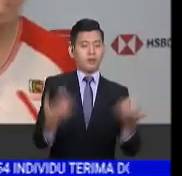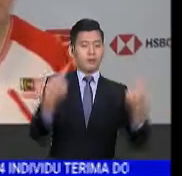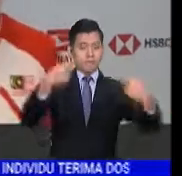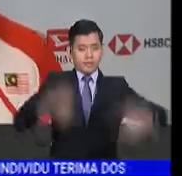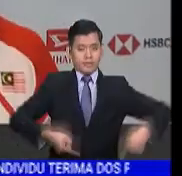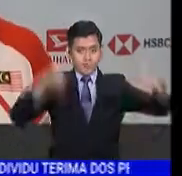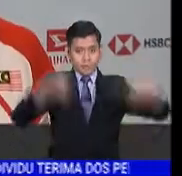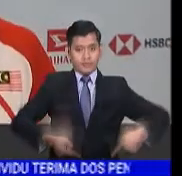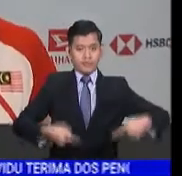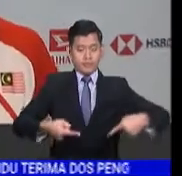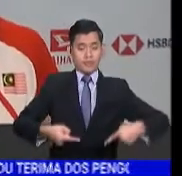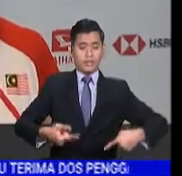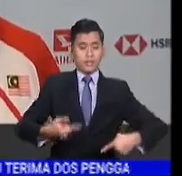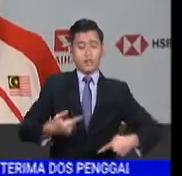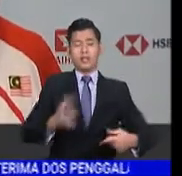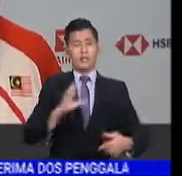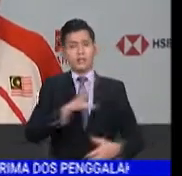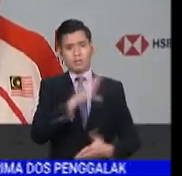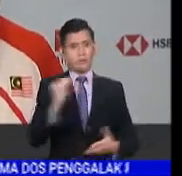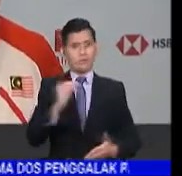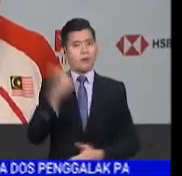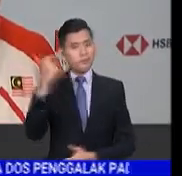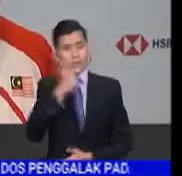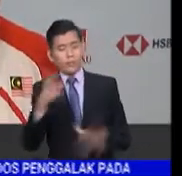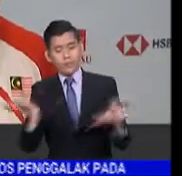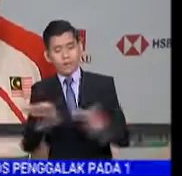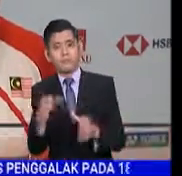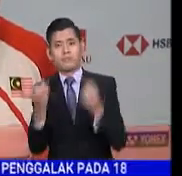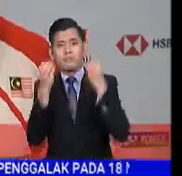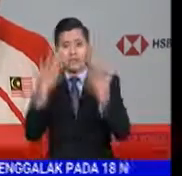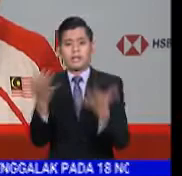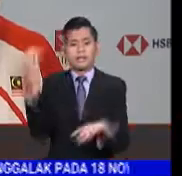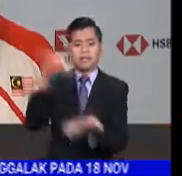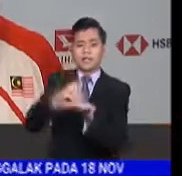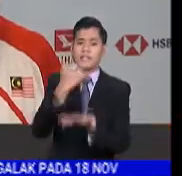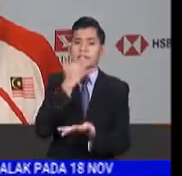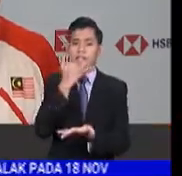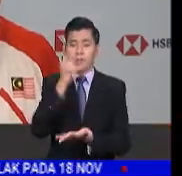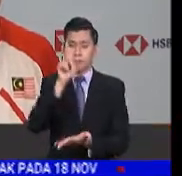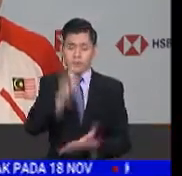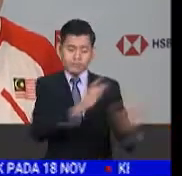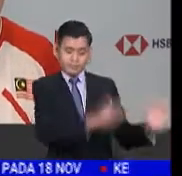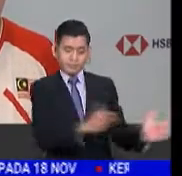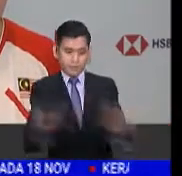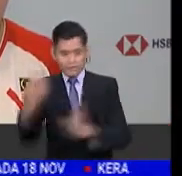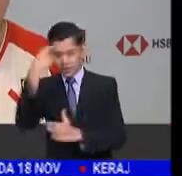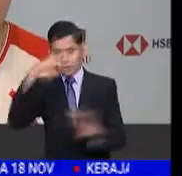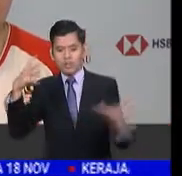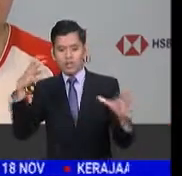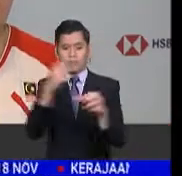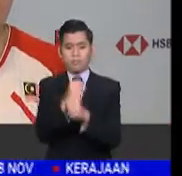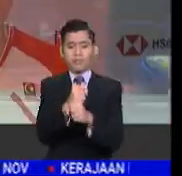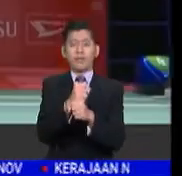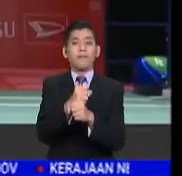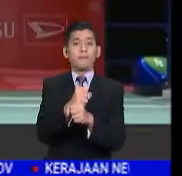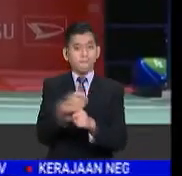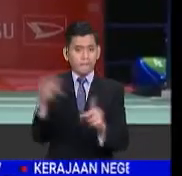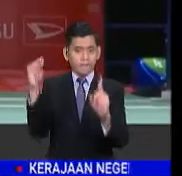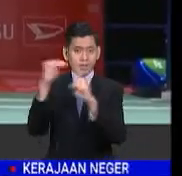we got too much mistakes and just not consistent enough to get more points.